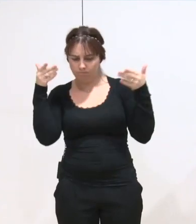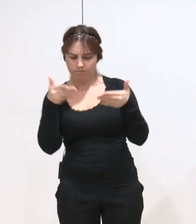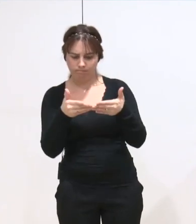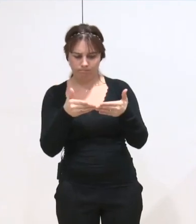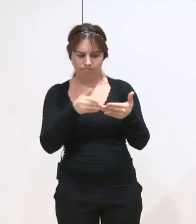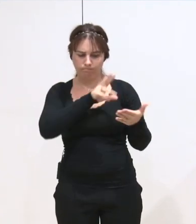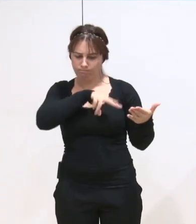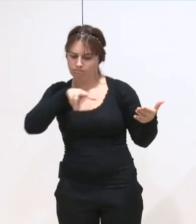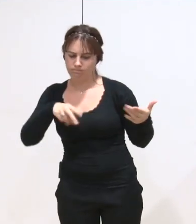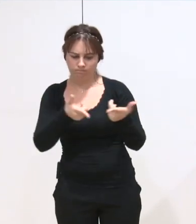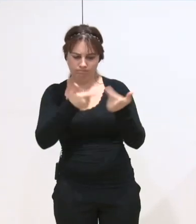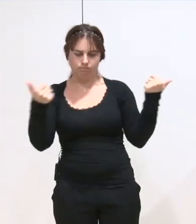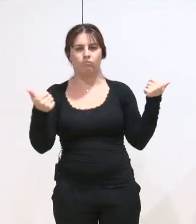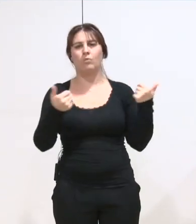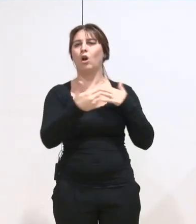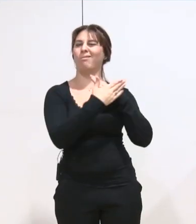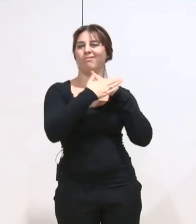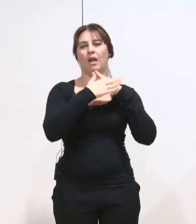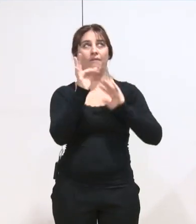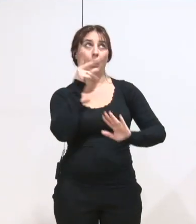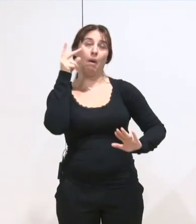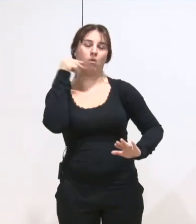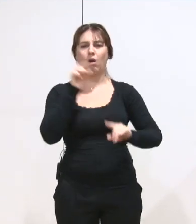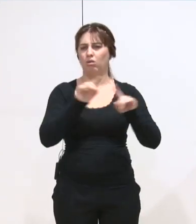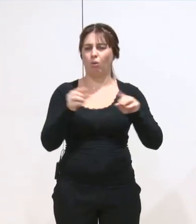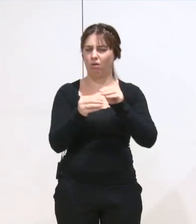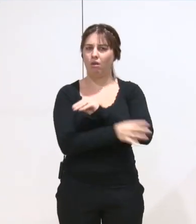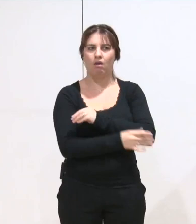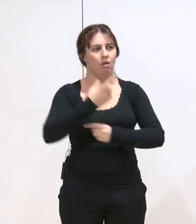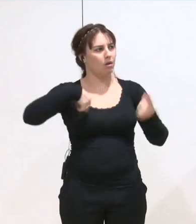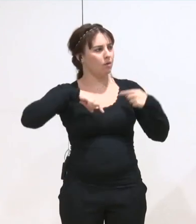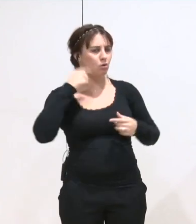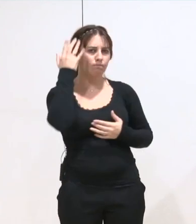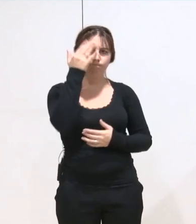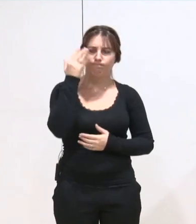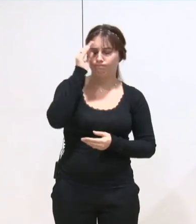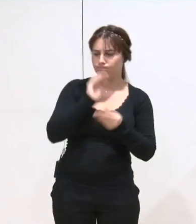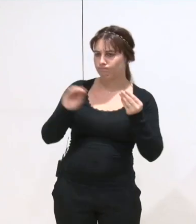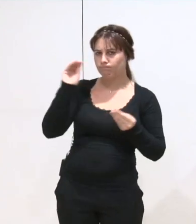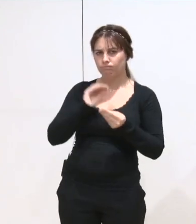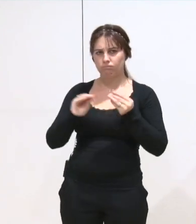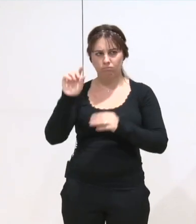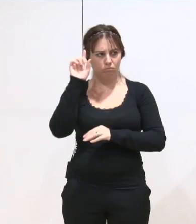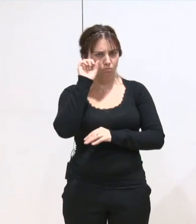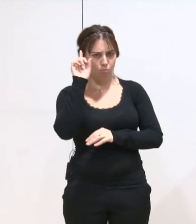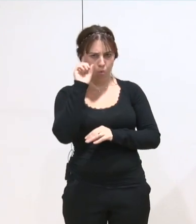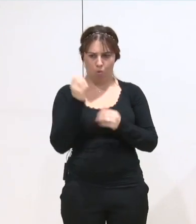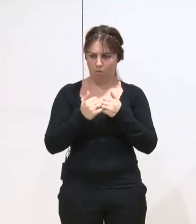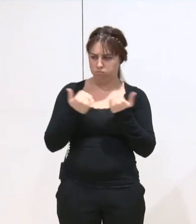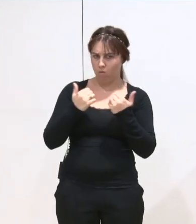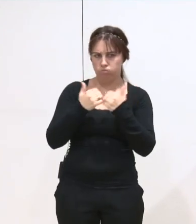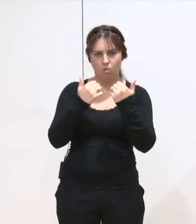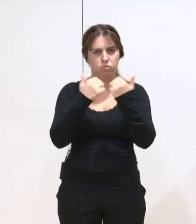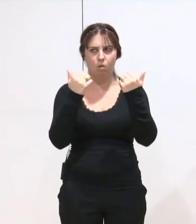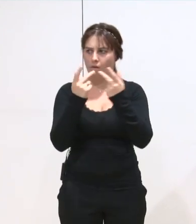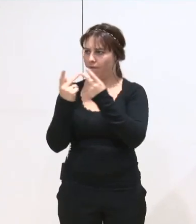n'ont pas de leçons d'humanisme à recevoir, nous serait-il interdit de nous interroger sur les raisons qui les amènent à converger aussi nombreux et d'aussi loin